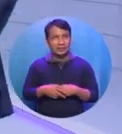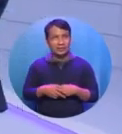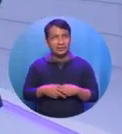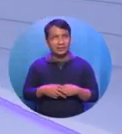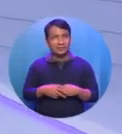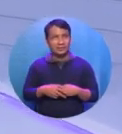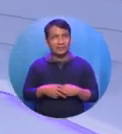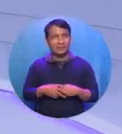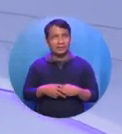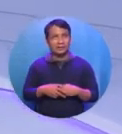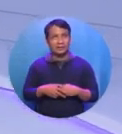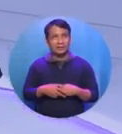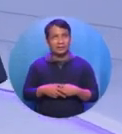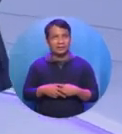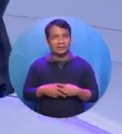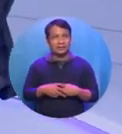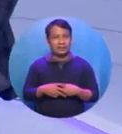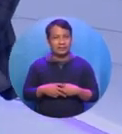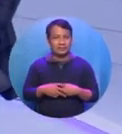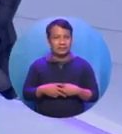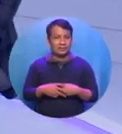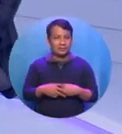Ano? Anong pangalan niyo po?